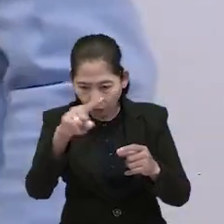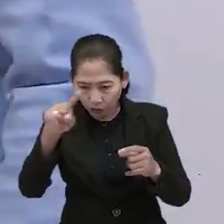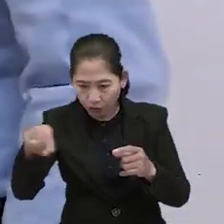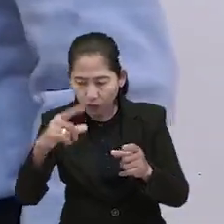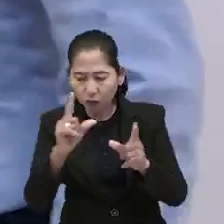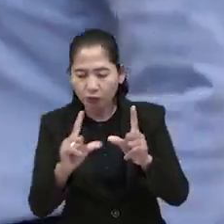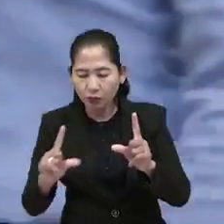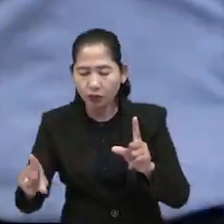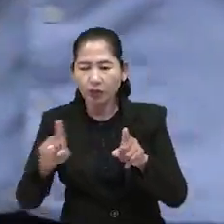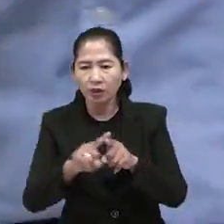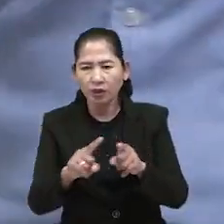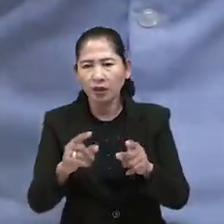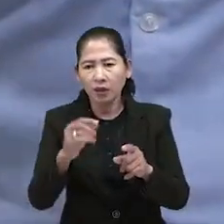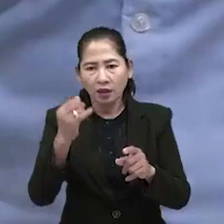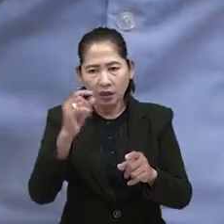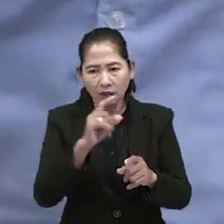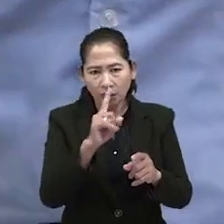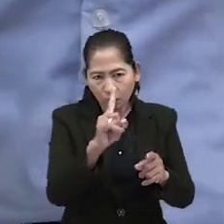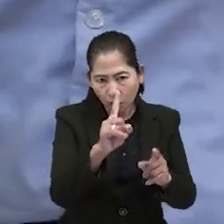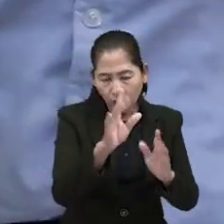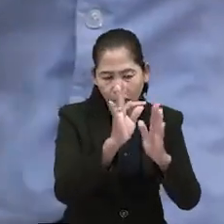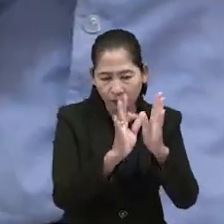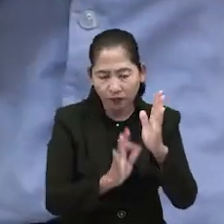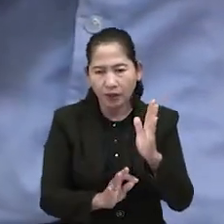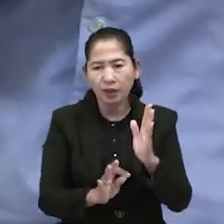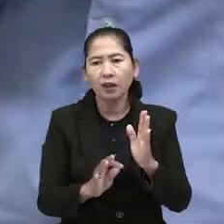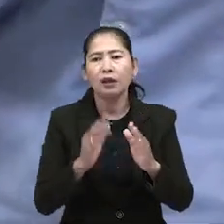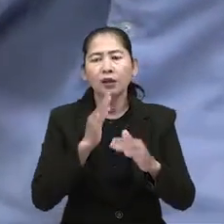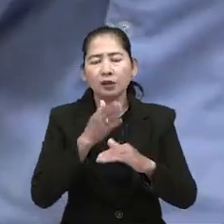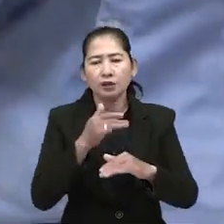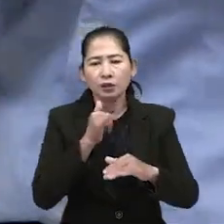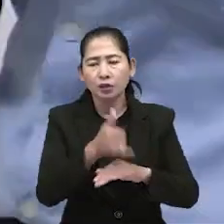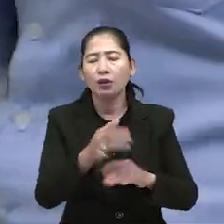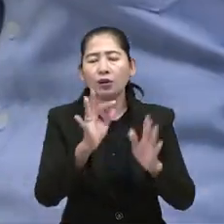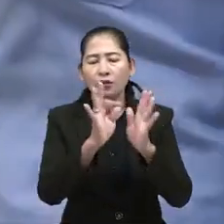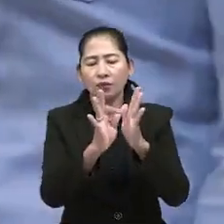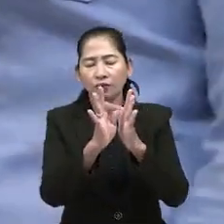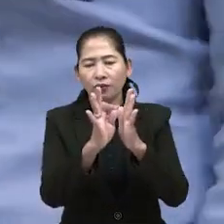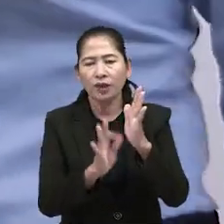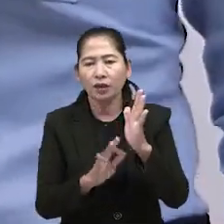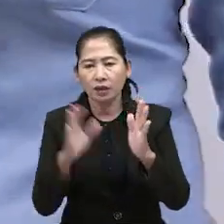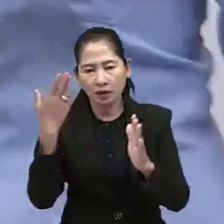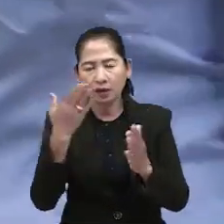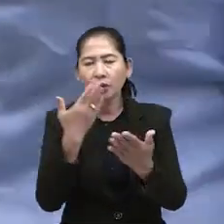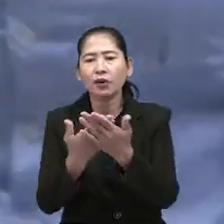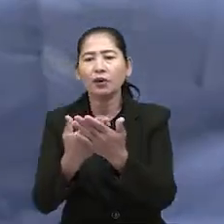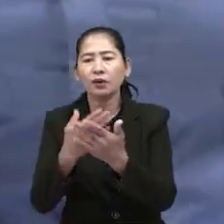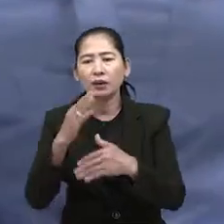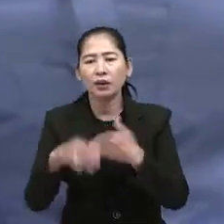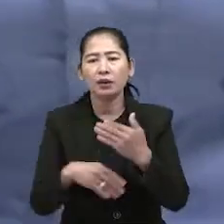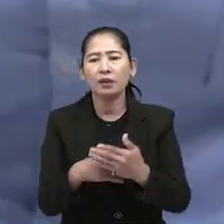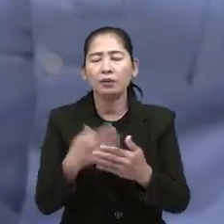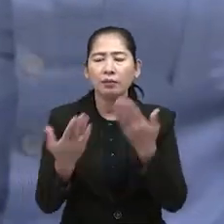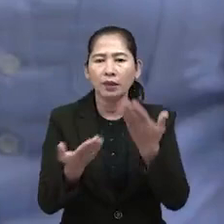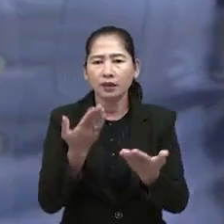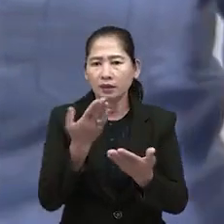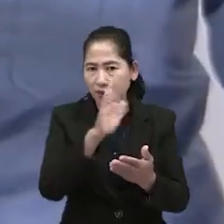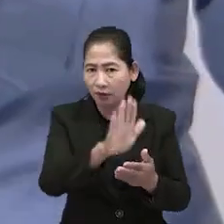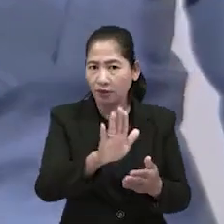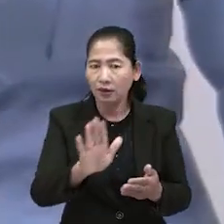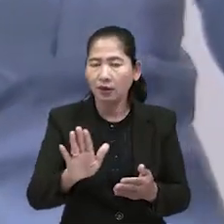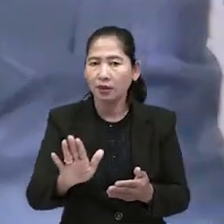នកគ្រូដែរឬទេហើយយើងតែងតែមកវគ្គអីអញ្ចឹងអត់ពិបាករកក្នុងការឆ្លងវគ្គទេណាកូនណាចាអរគុណណាកូនណាអញ្ចឹងប្រសិនបើ